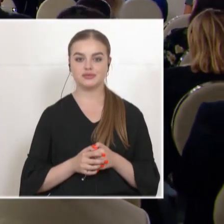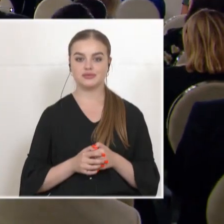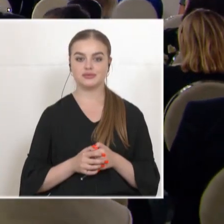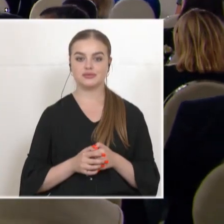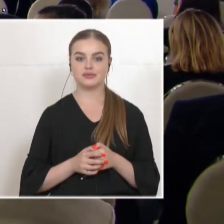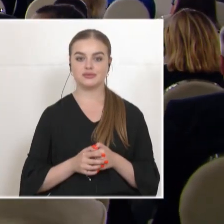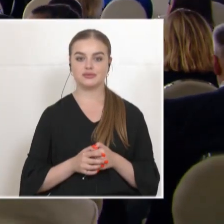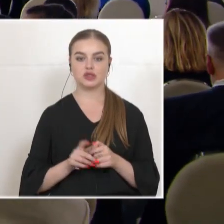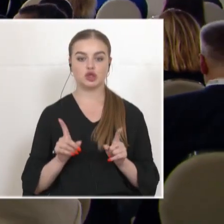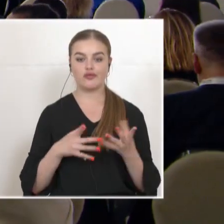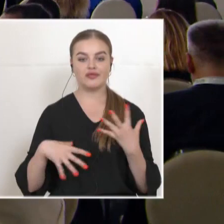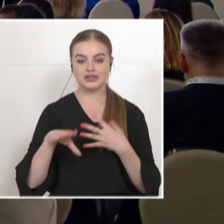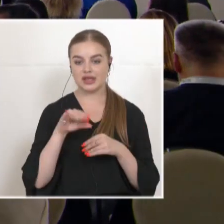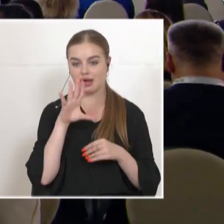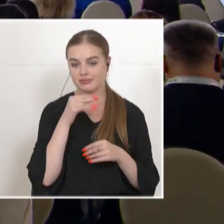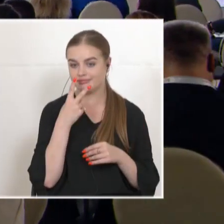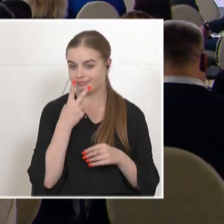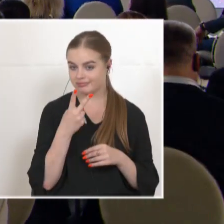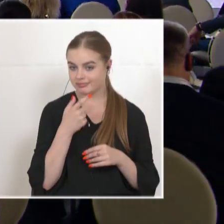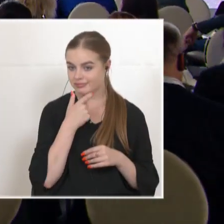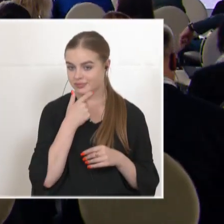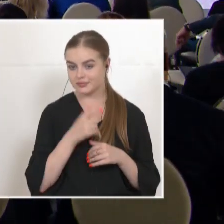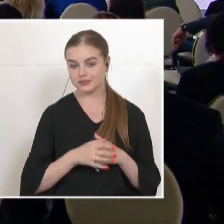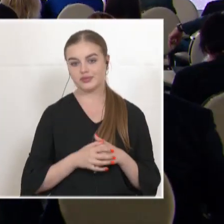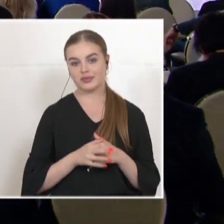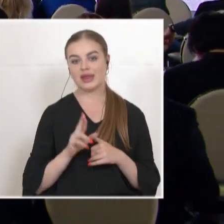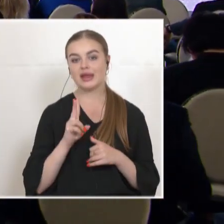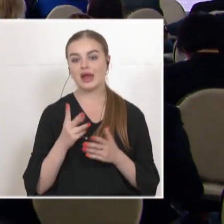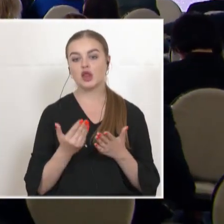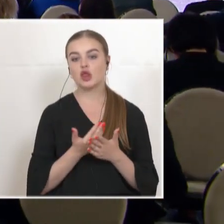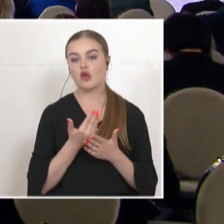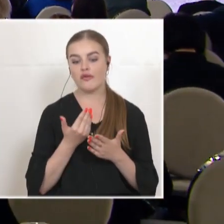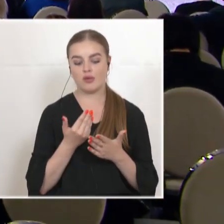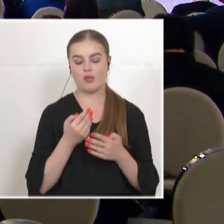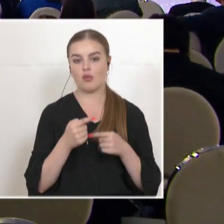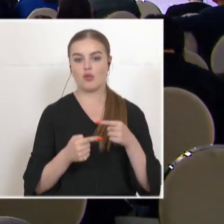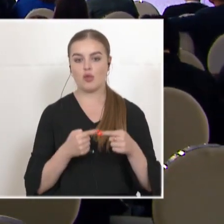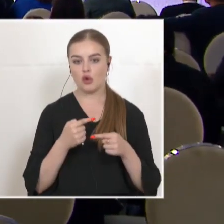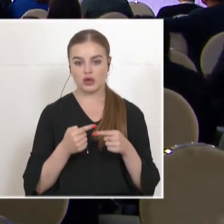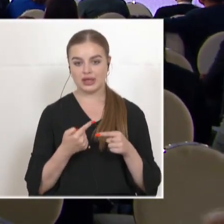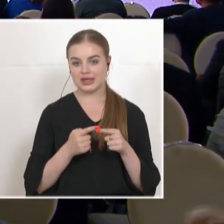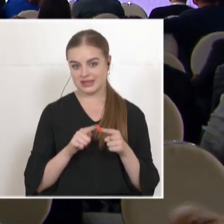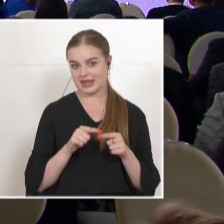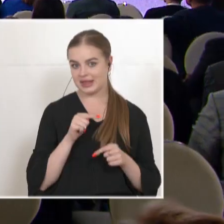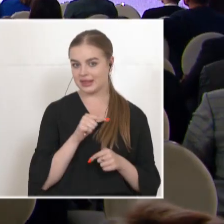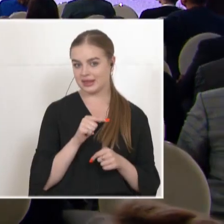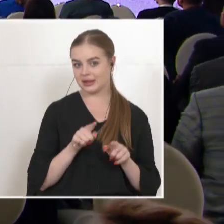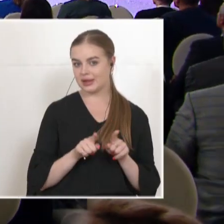щоб всі могли побачити, станемо. Як нове покоління, тобто це ти,